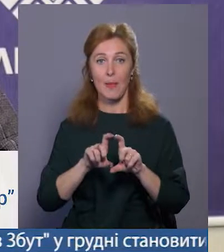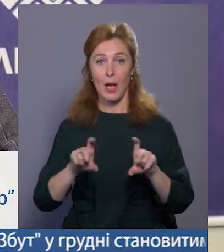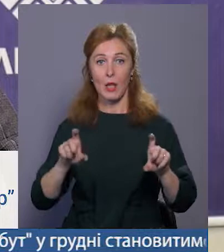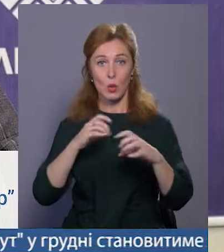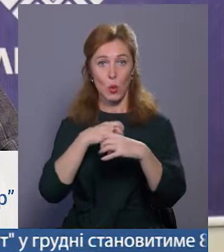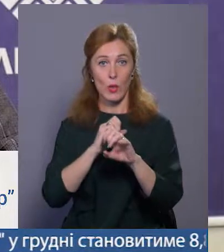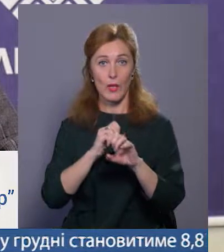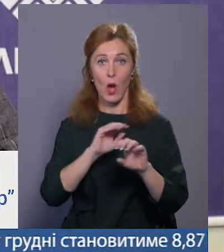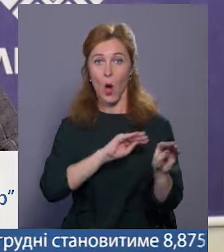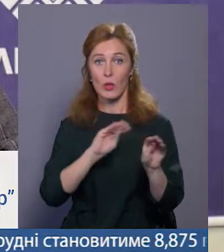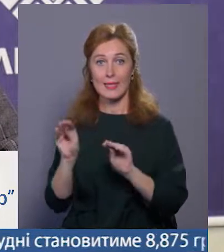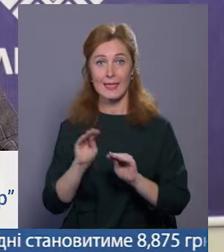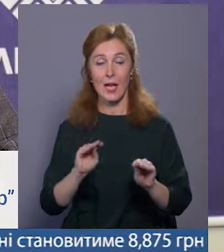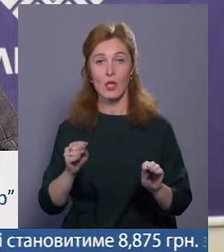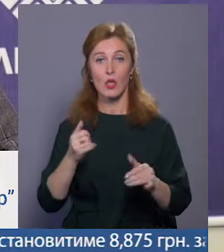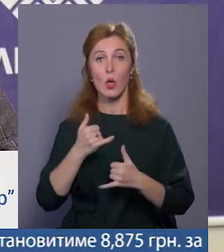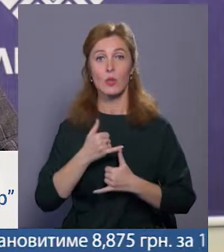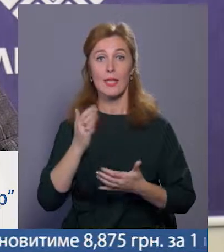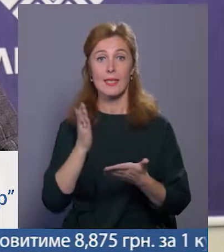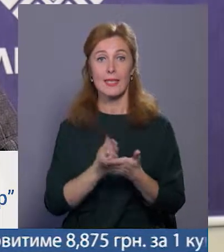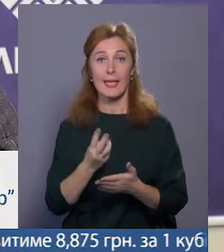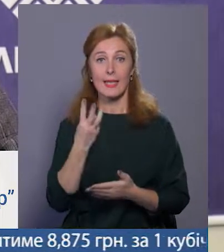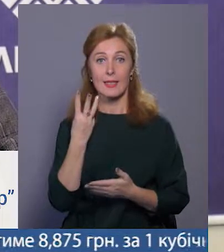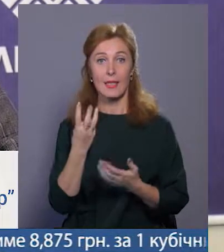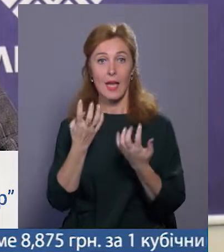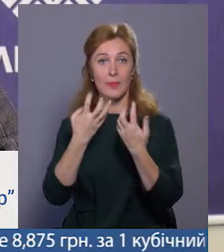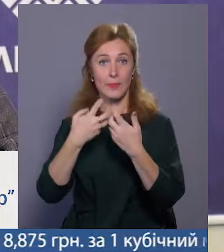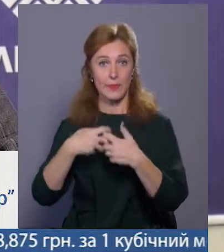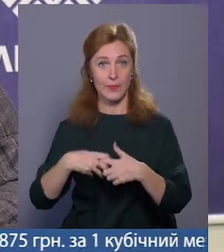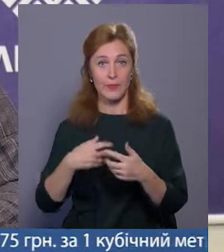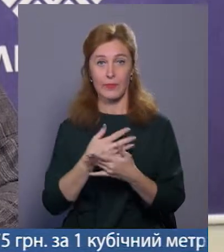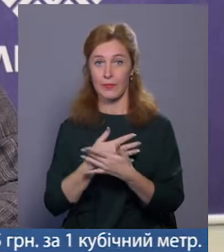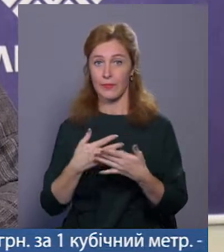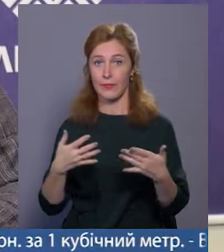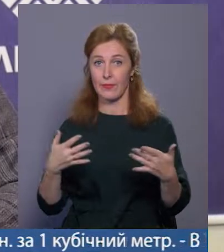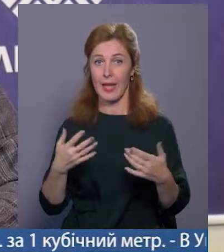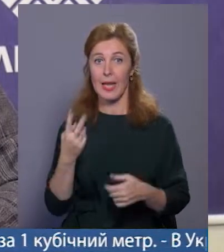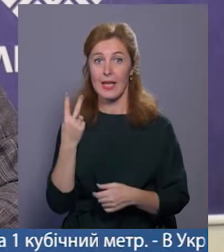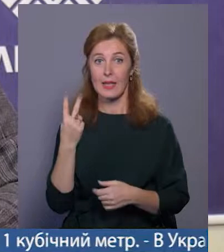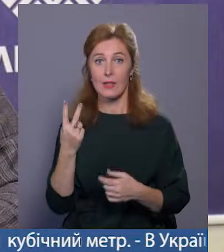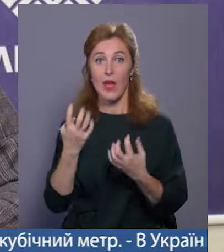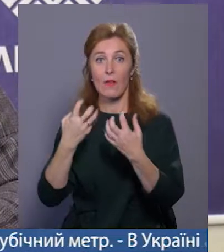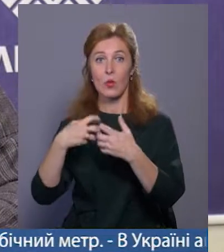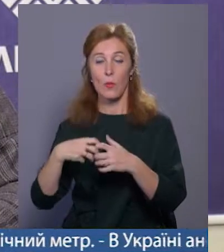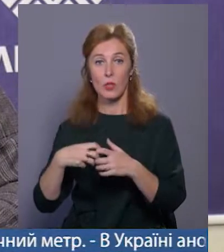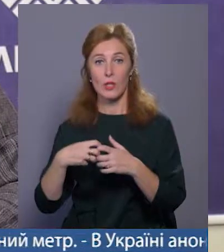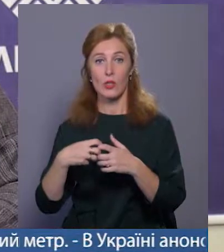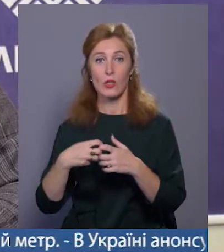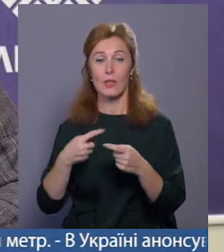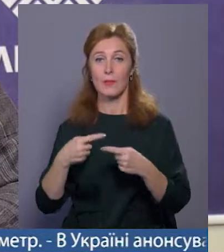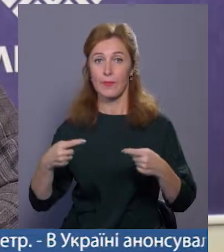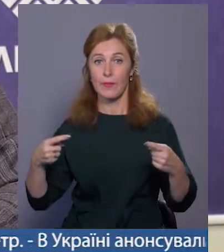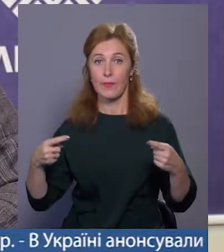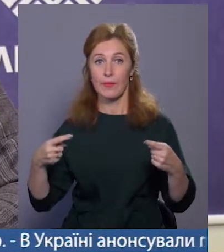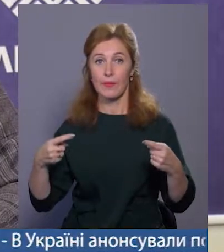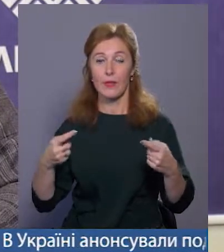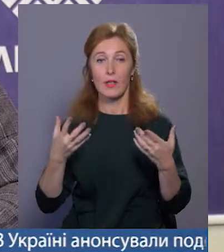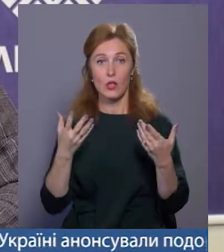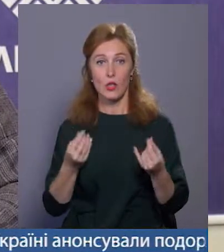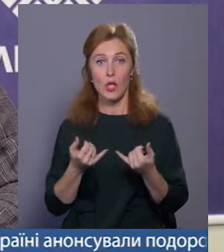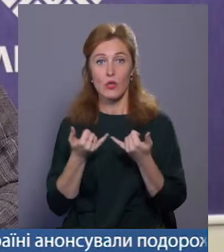вже. Маємо 3 амплифікатора, 2 автоматичні станції. Сьогодні ще одну